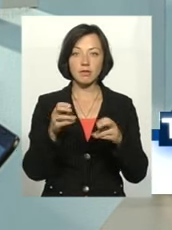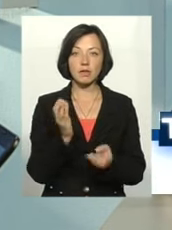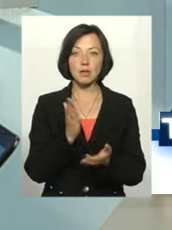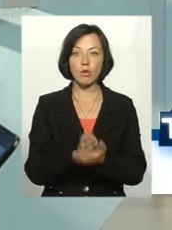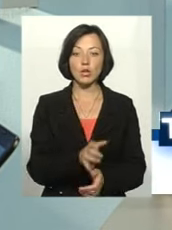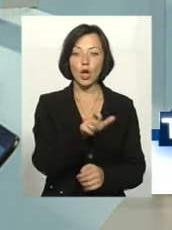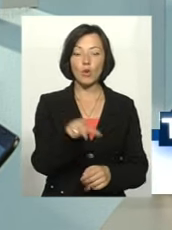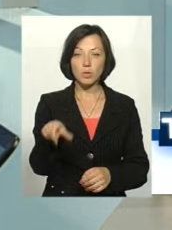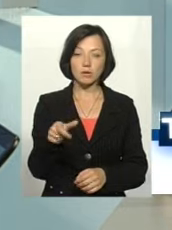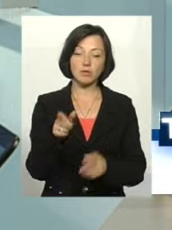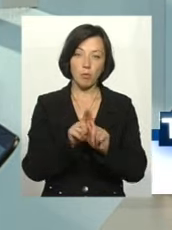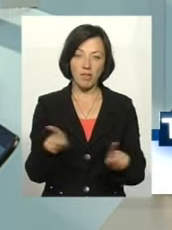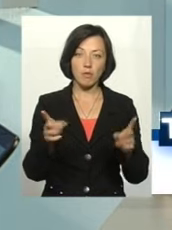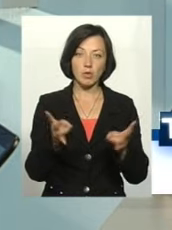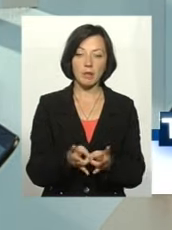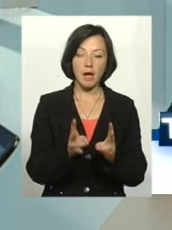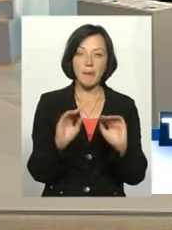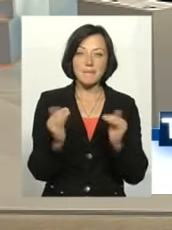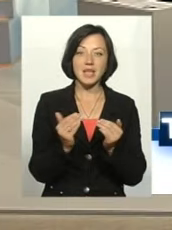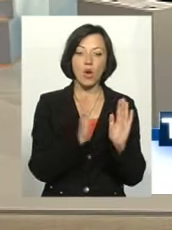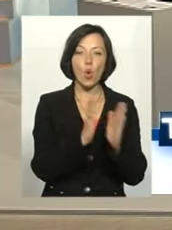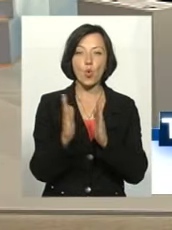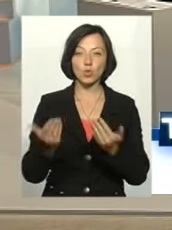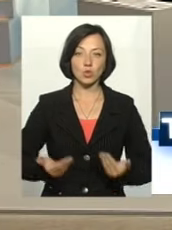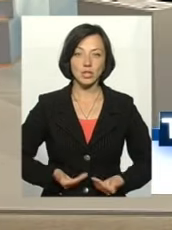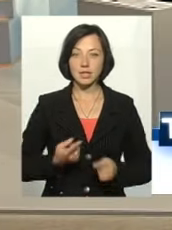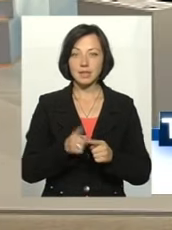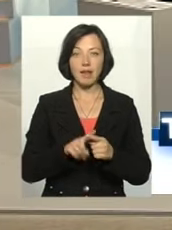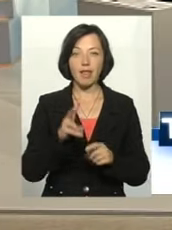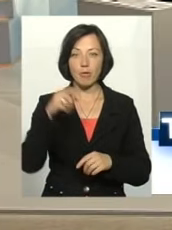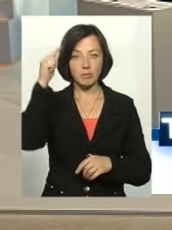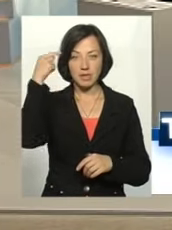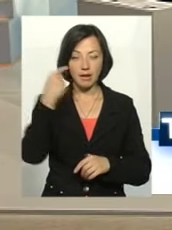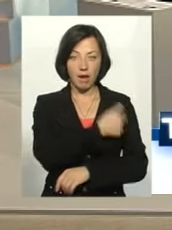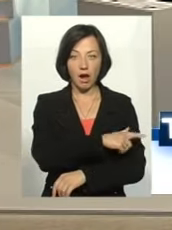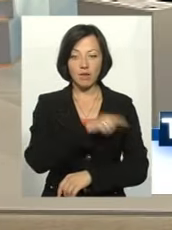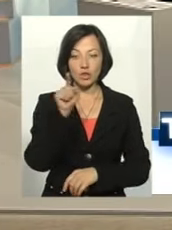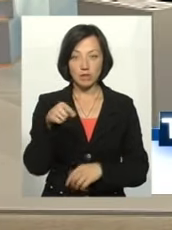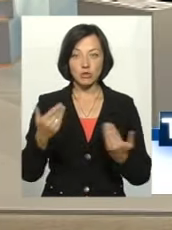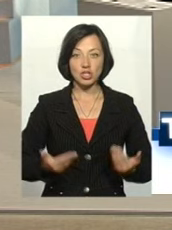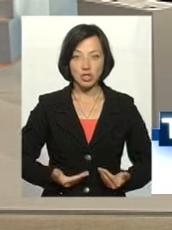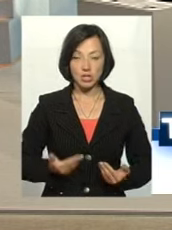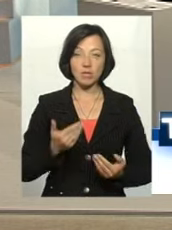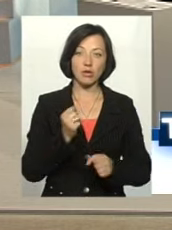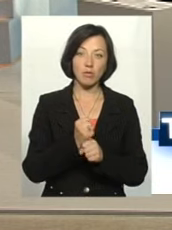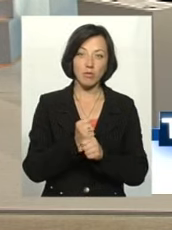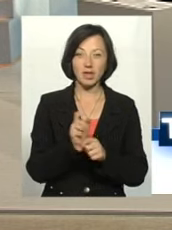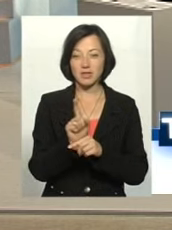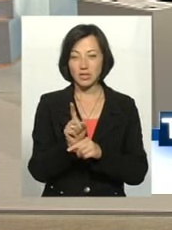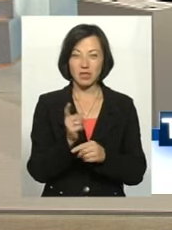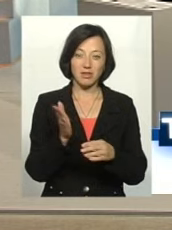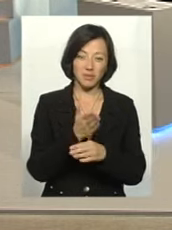люди з особливими потребами, це був міні-гуртожиток. Вони там, це не психлікарня, вони там жили, робили свічки,